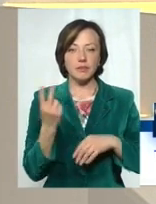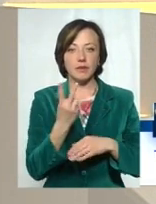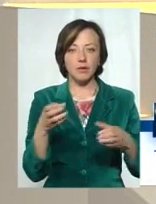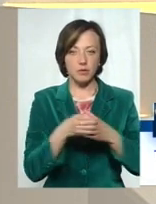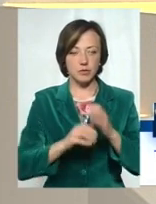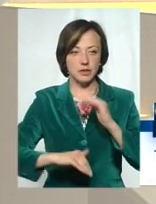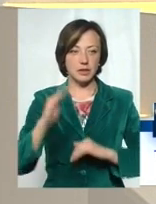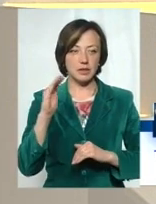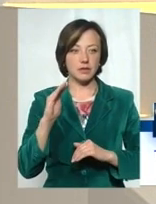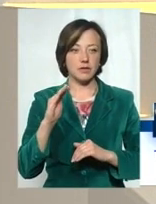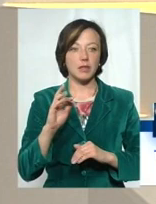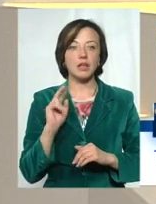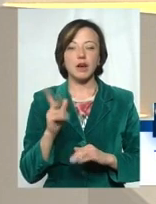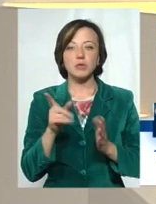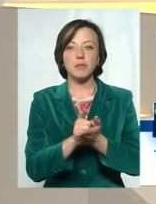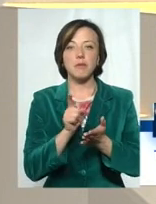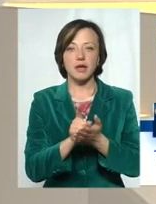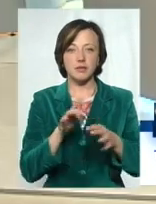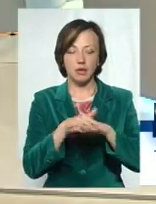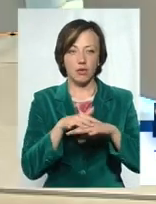групи дитинства і як буде пенсія